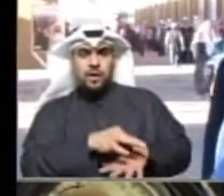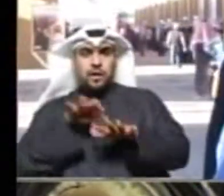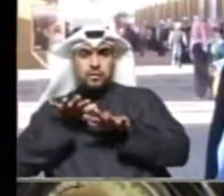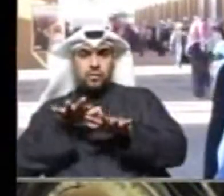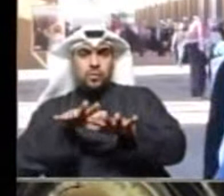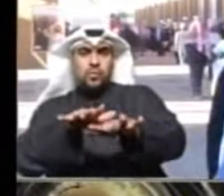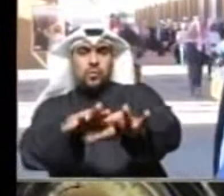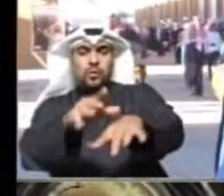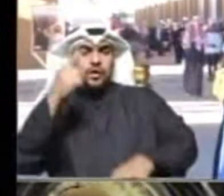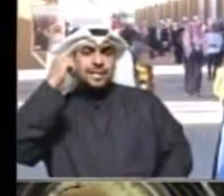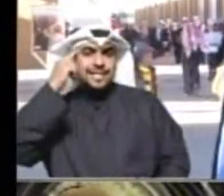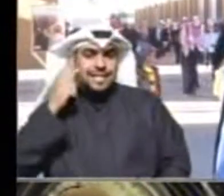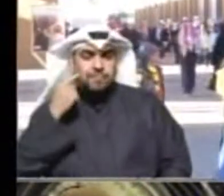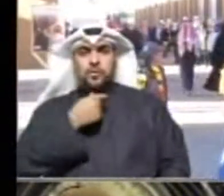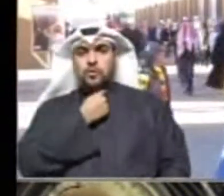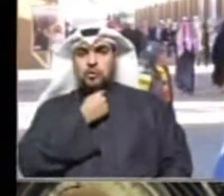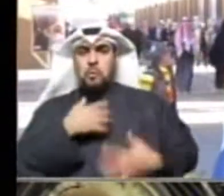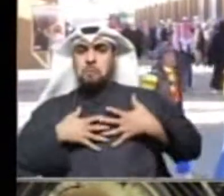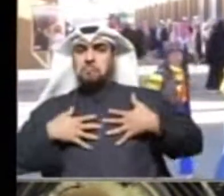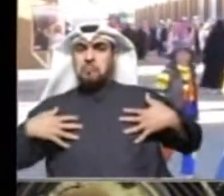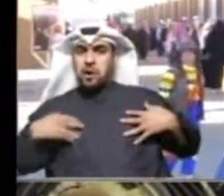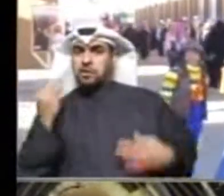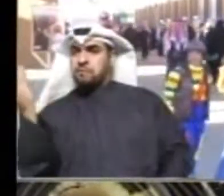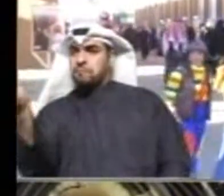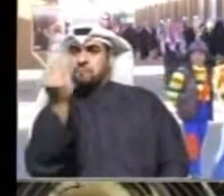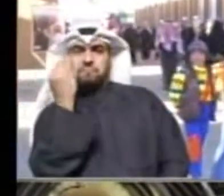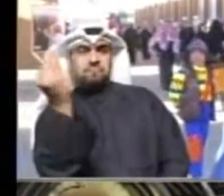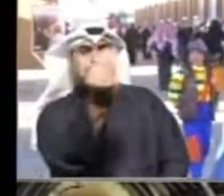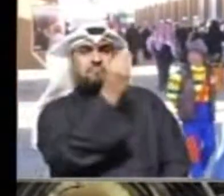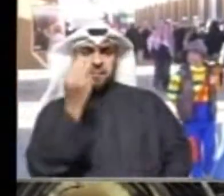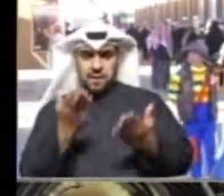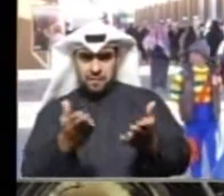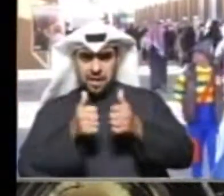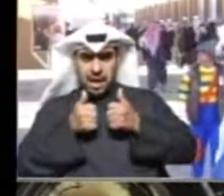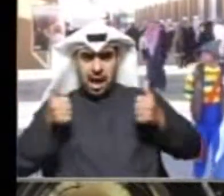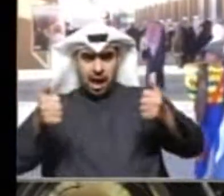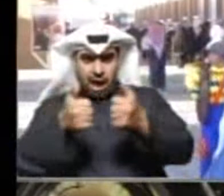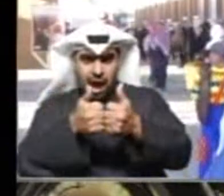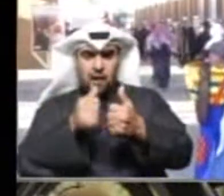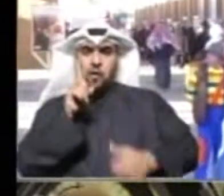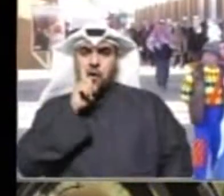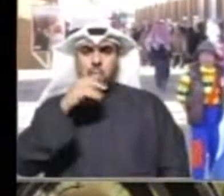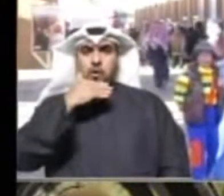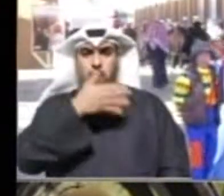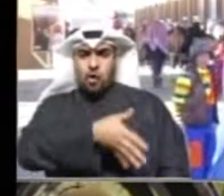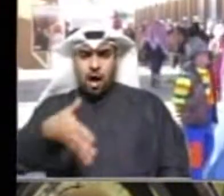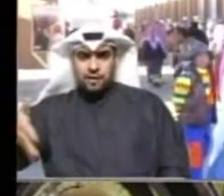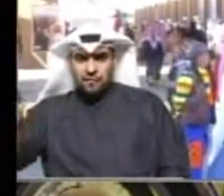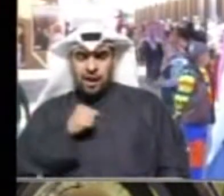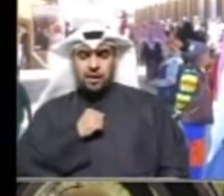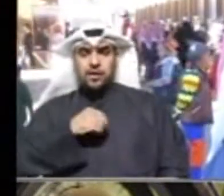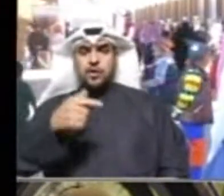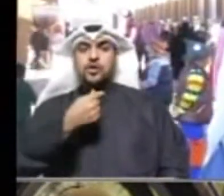العطل الجمعة والسبت والمناسبات، يعني خاصة العوائل ما شاء الله. مثل عندك يوم الجمعة يوم